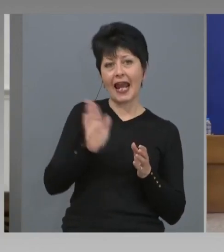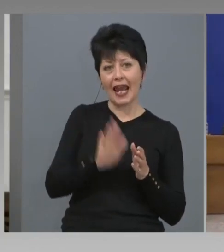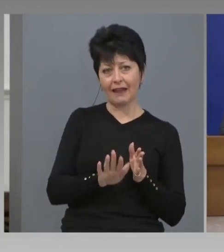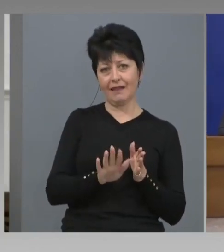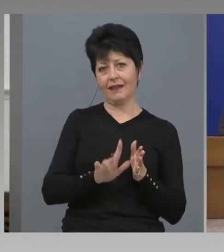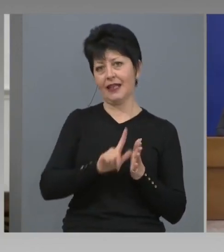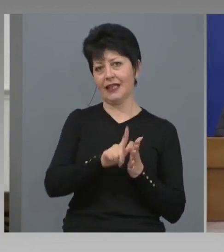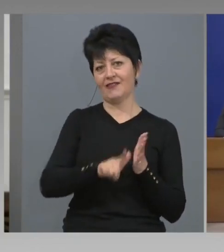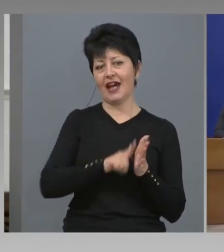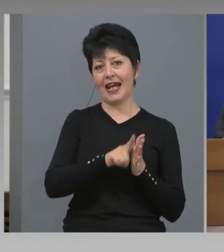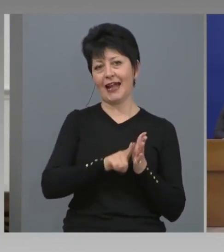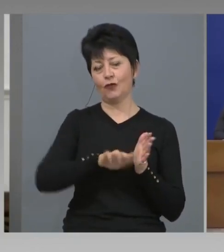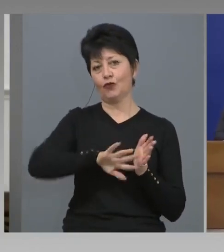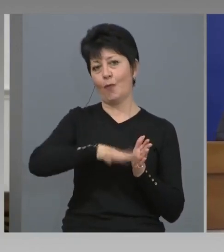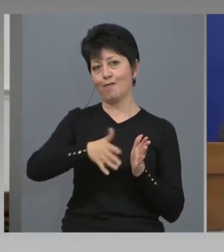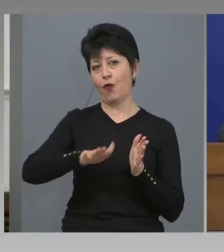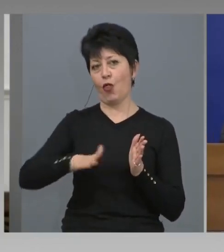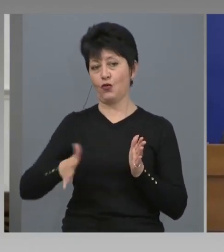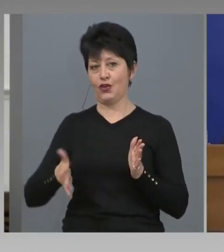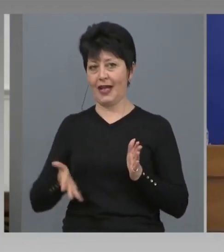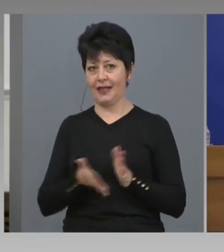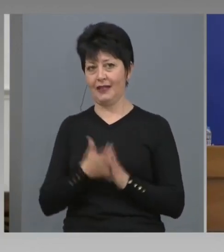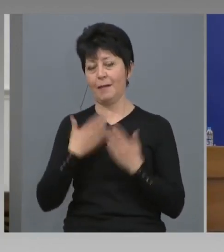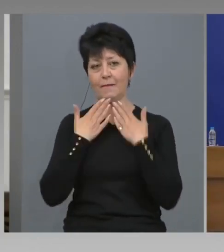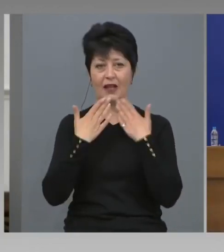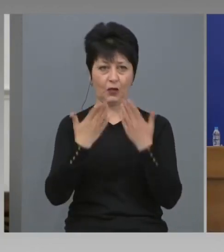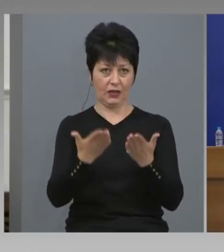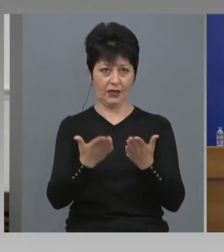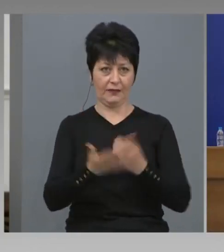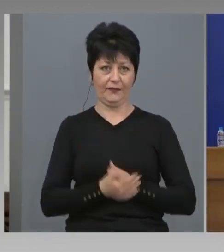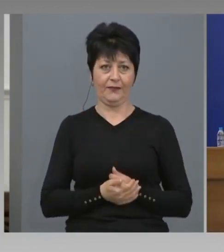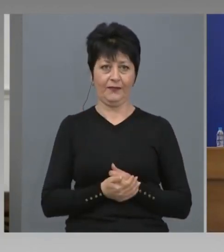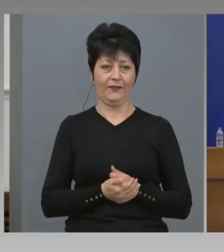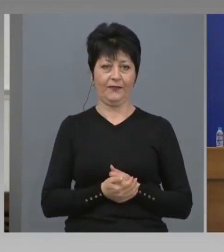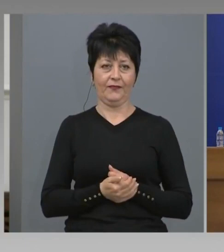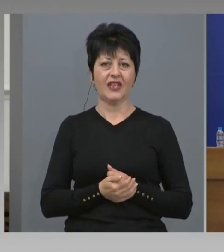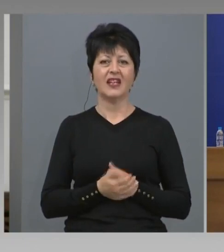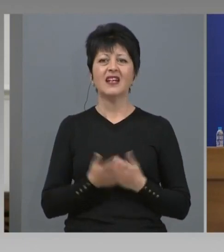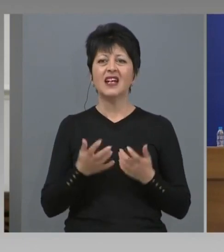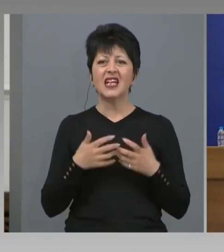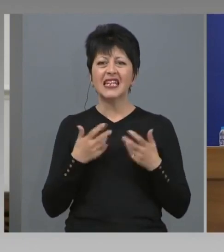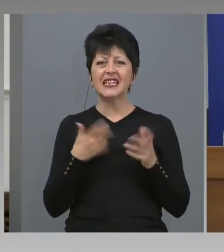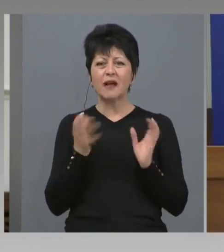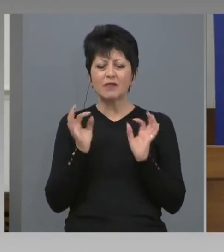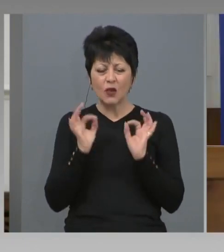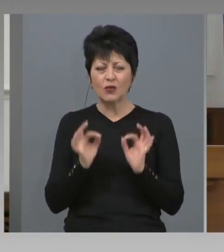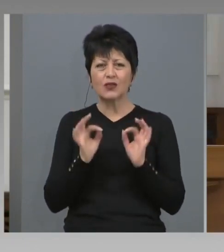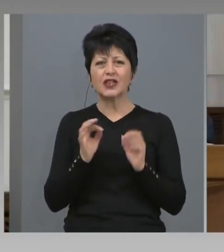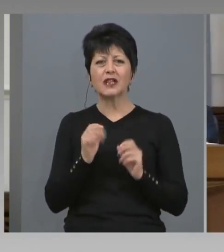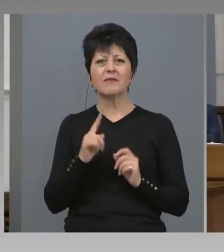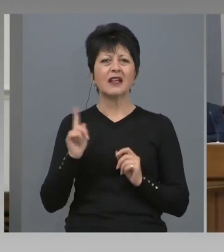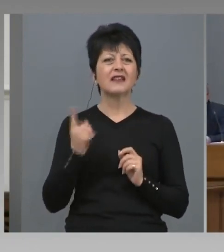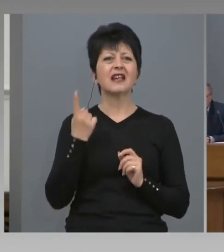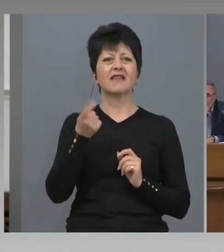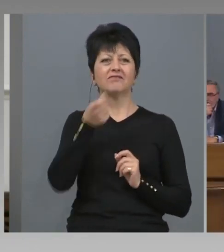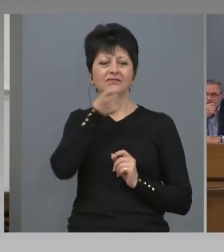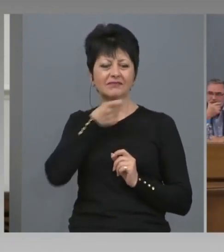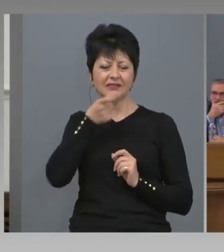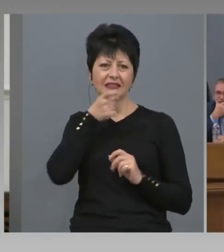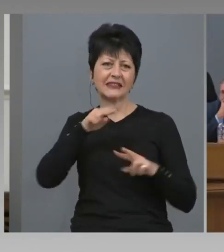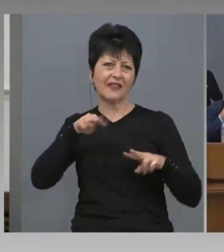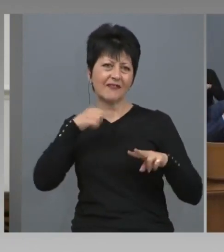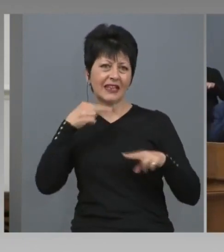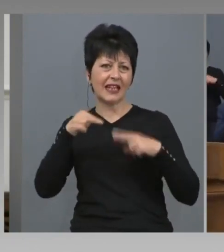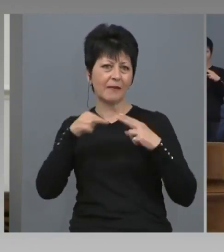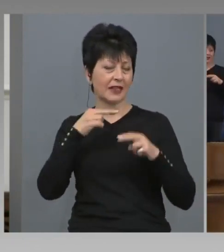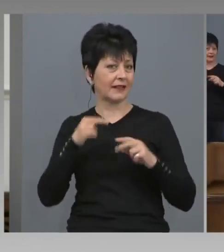положение. Благодаря. Доцент Кунчев, аз имам един въпрос към вас. Уточняваш наистина за заведенията. Премиера каза, че резеитата ще минат на проверки, едва